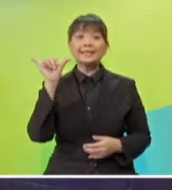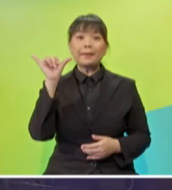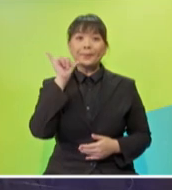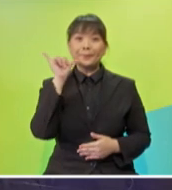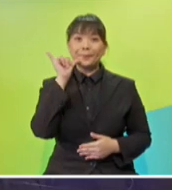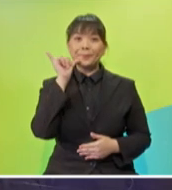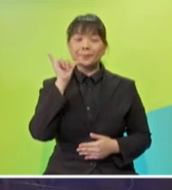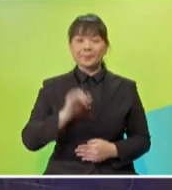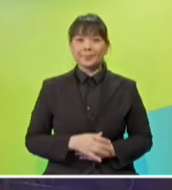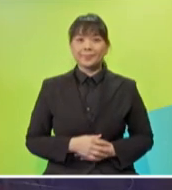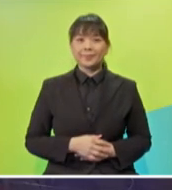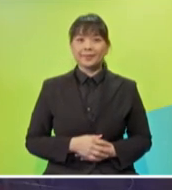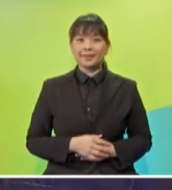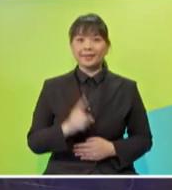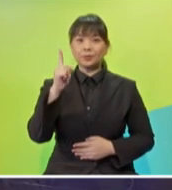lagi